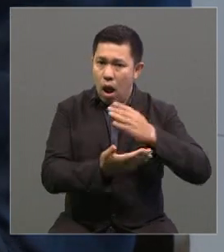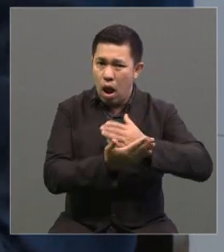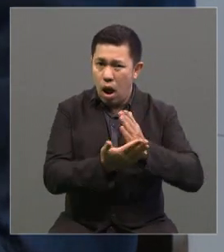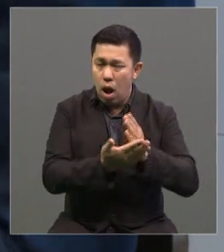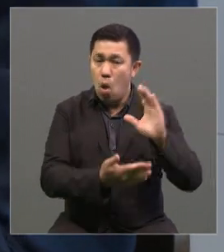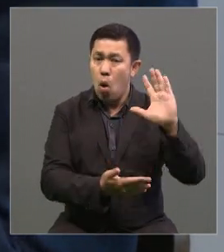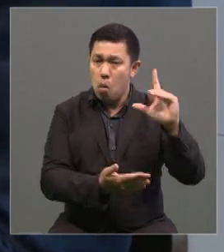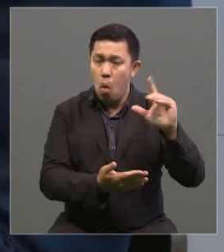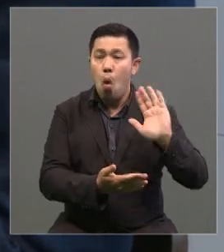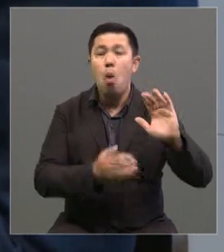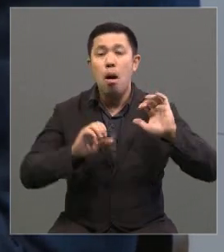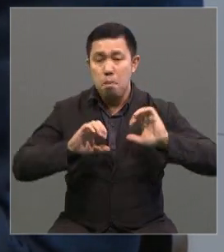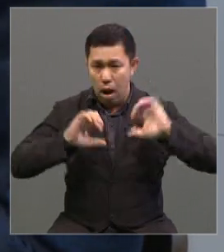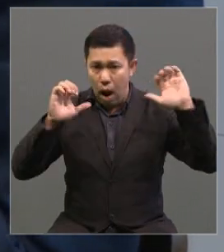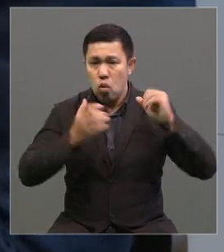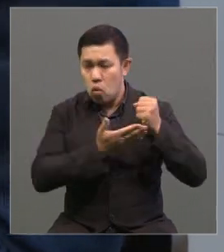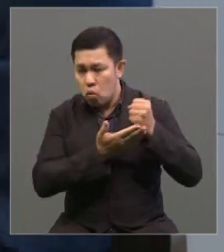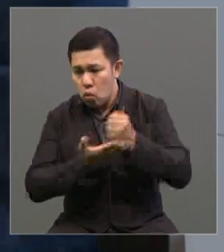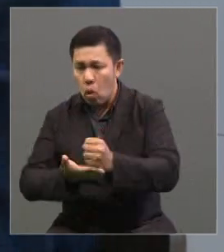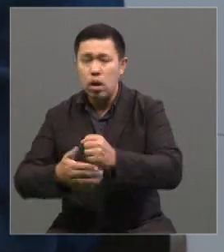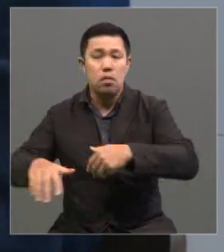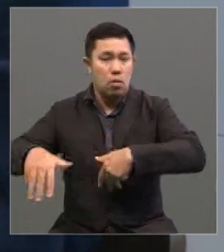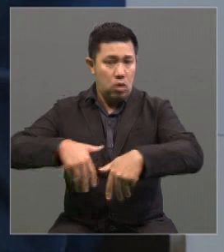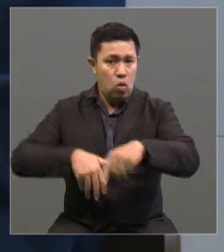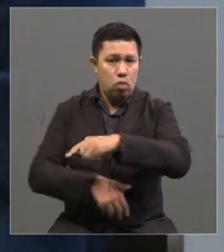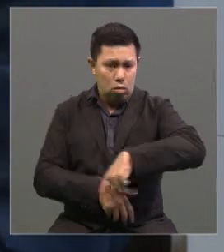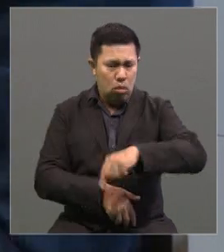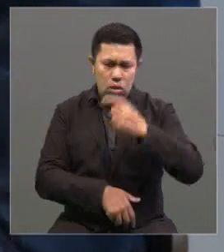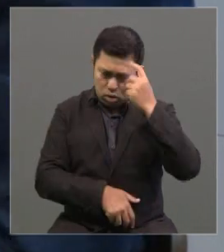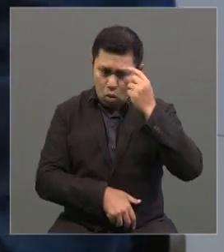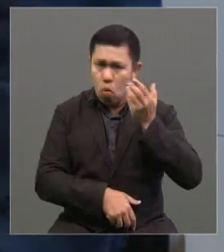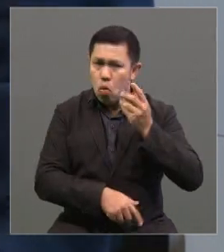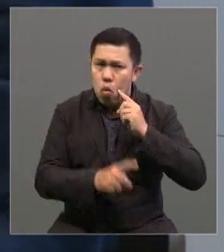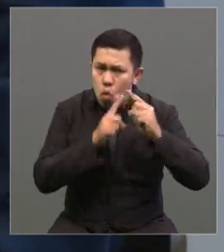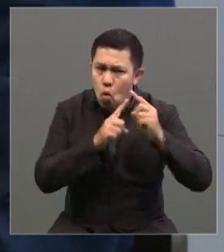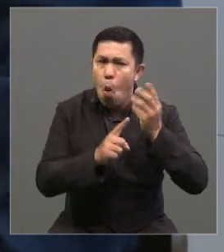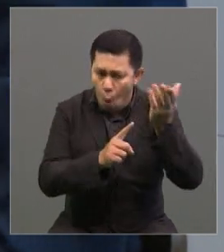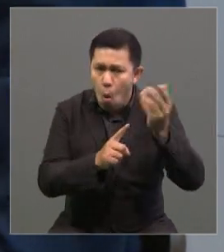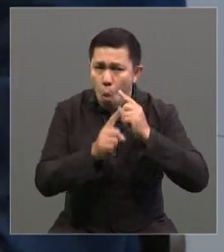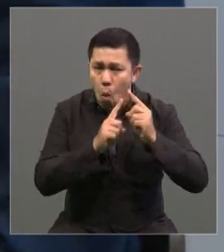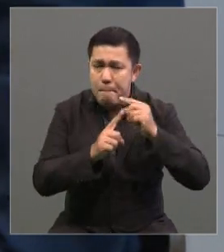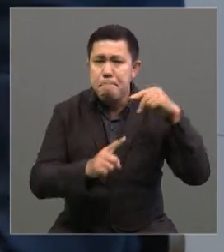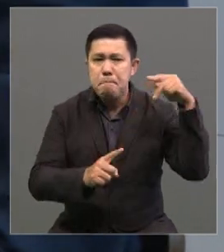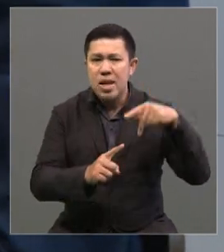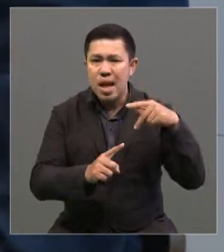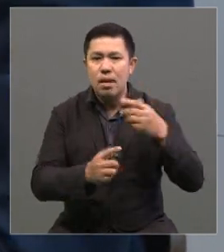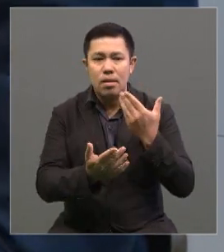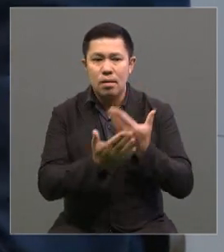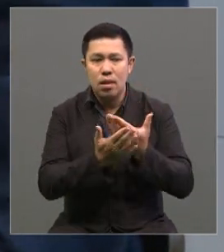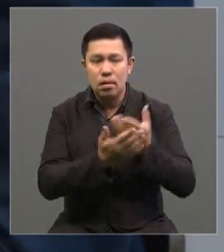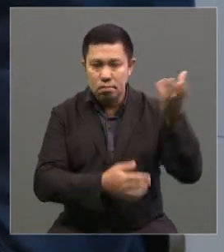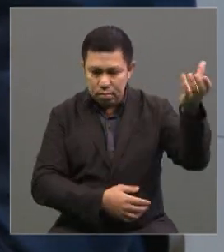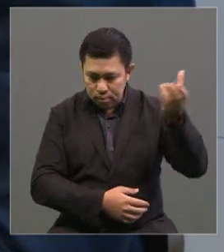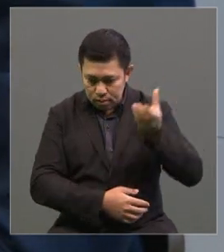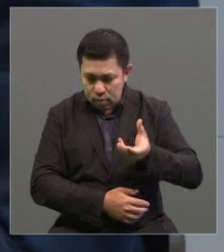ธนาคารรัฐซึ่งต้องช่วยเหลือดูแลพี่น้องประชาชนเนี่ยตรงนี้ผมจะขอคุยให้เป็นพิเศษสำหรับเป็นเงินเข้ามาส่วนหนึ่